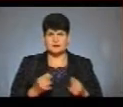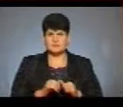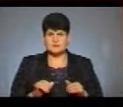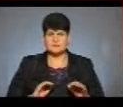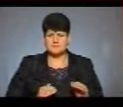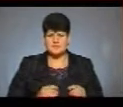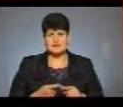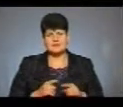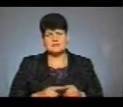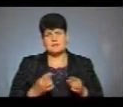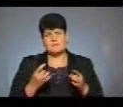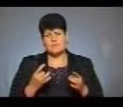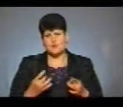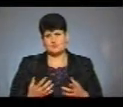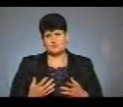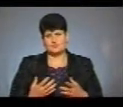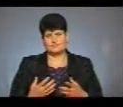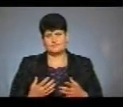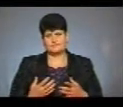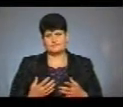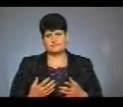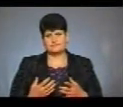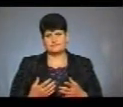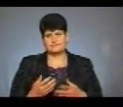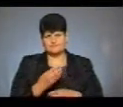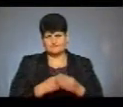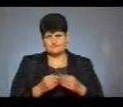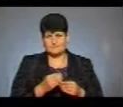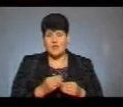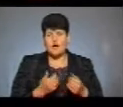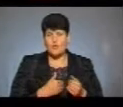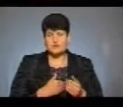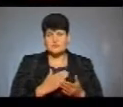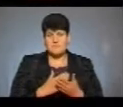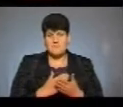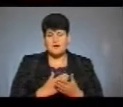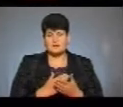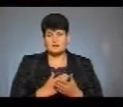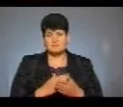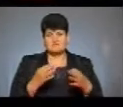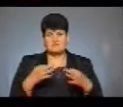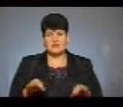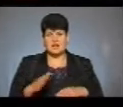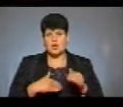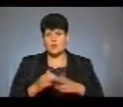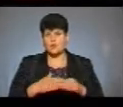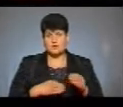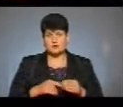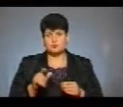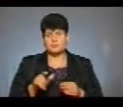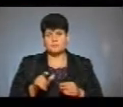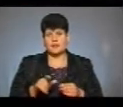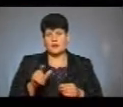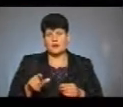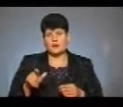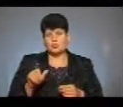мені здається, це просто прикриття. А хочеться їм просто мати розв'язані руки для того, щоб людина найманої праці була